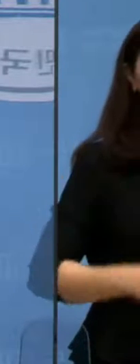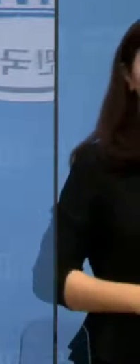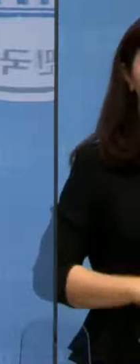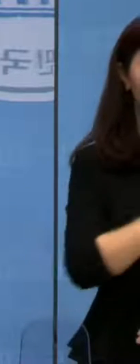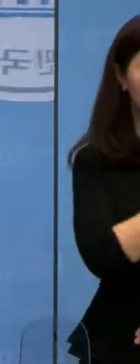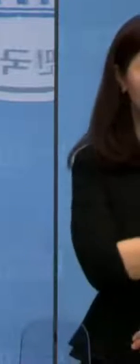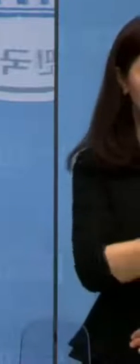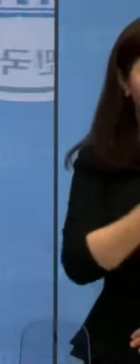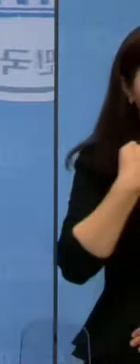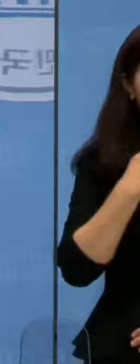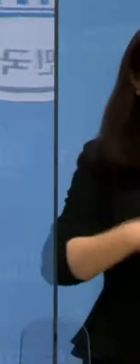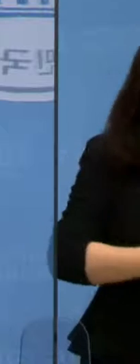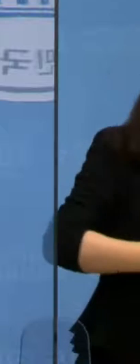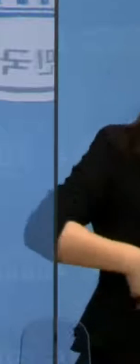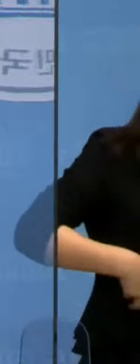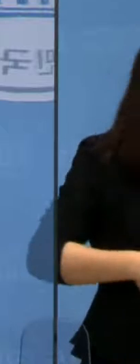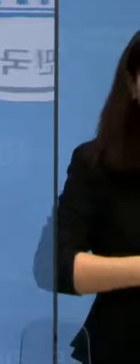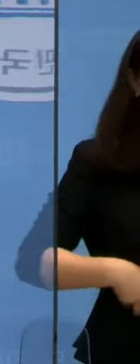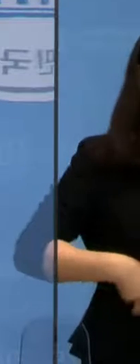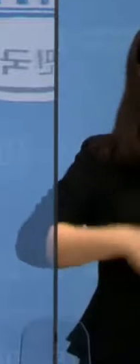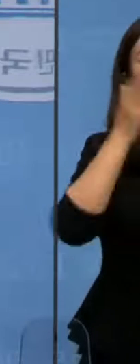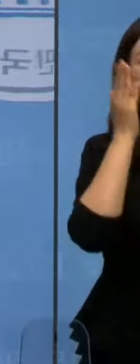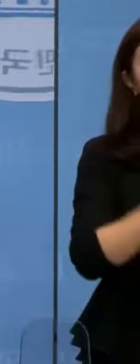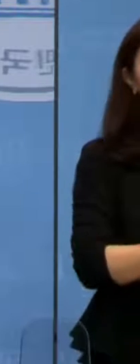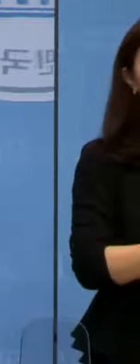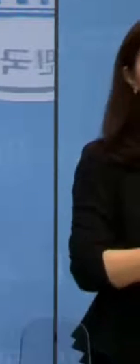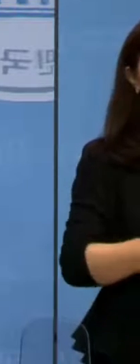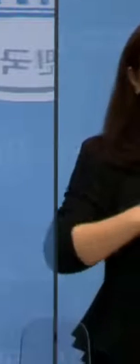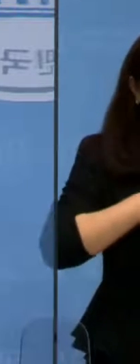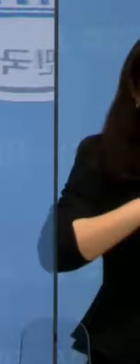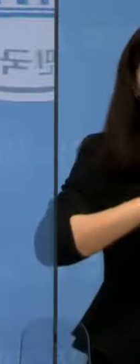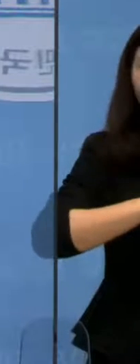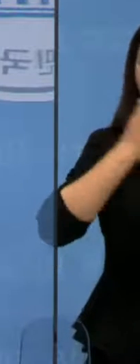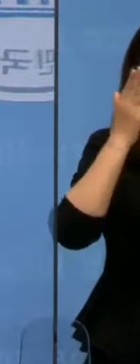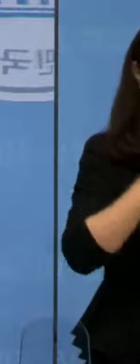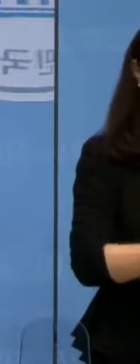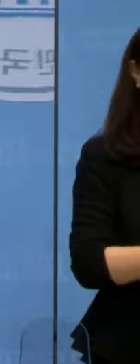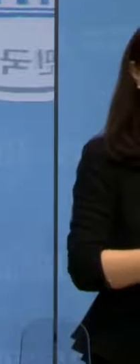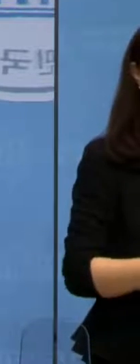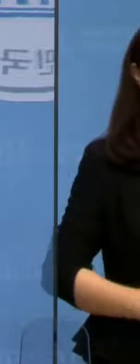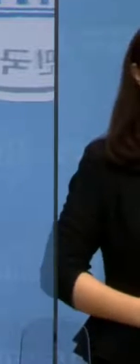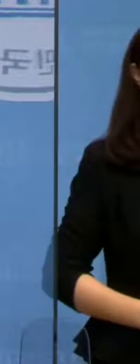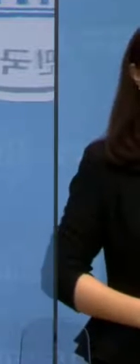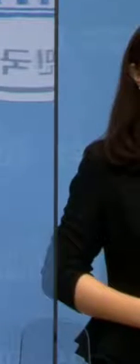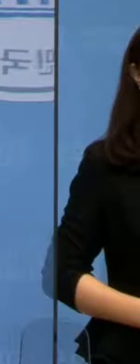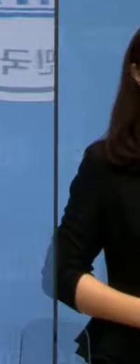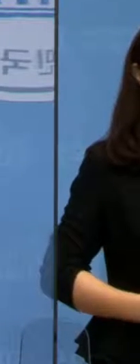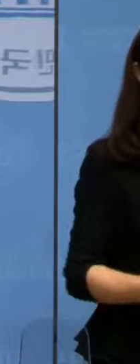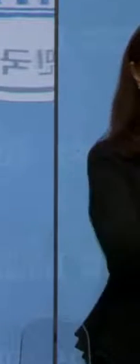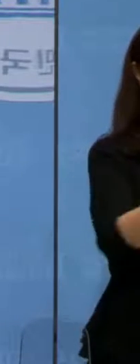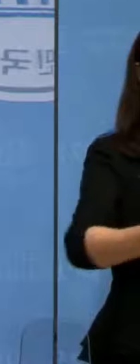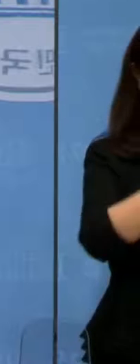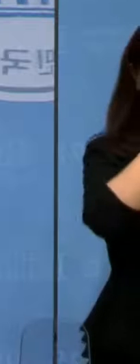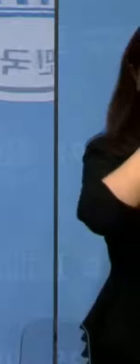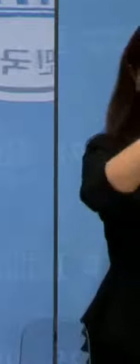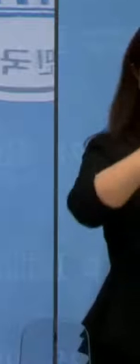무능하게 좌고우면하지 않겠습니다. 겁내지 않겠습니다. 언제나 여러분의 훌륭한